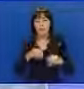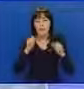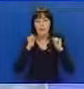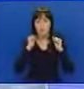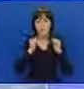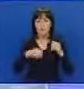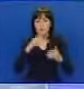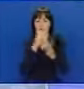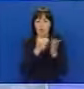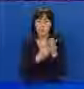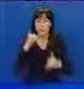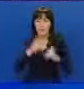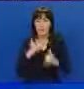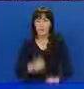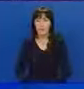бағдарлама ұйымдастырды.